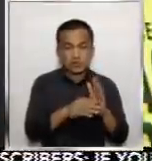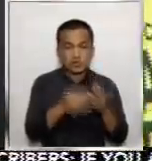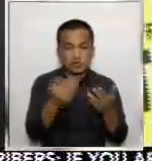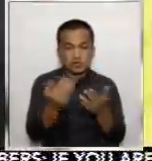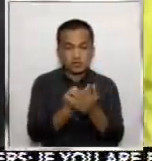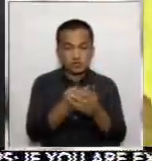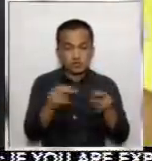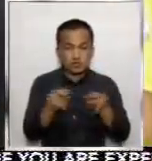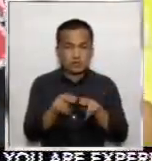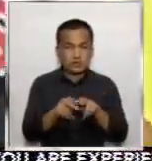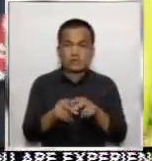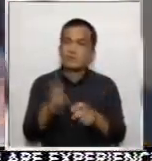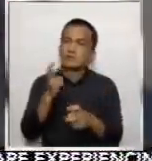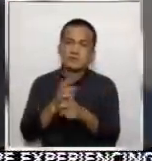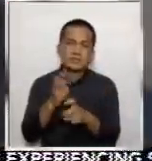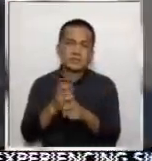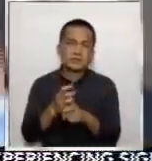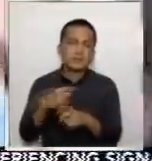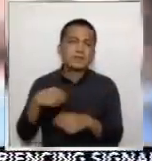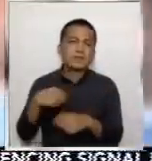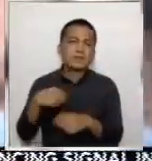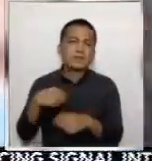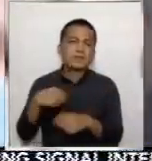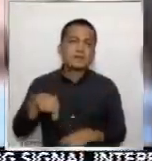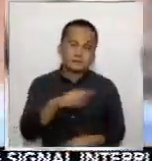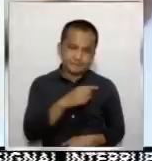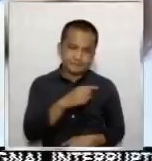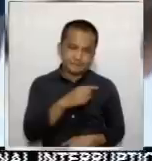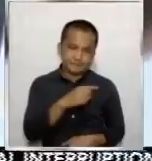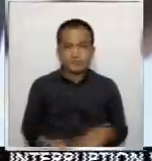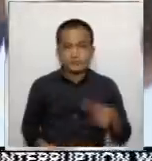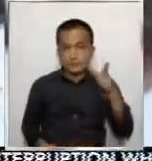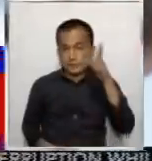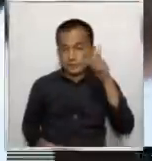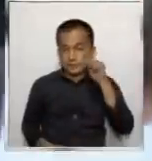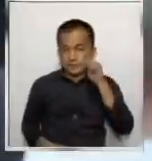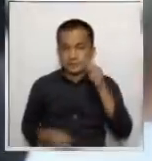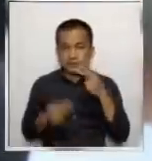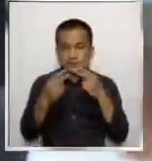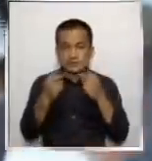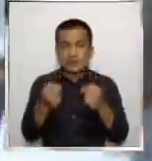mahihirapan talaga tayo. Lay Alves, Nakatutok, 24 Oras.